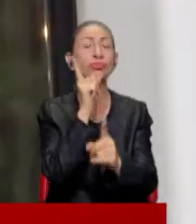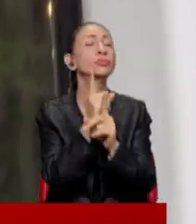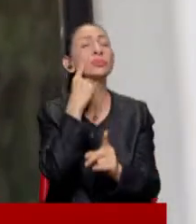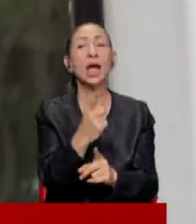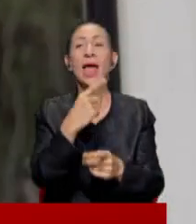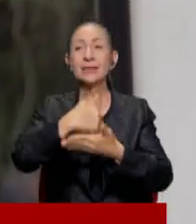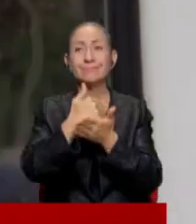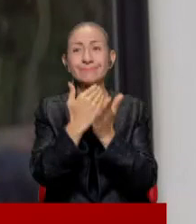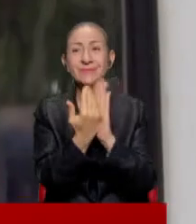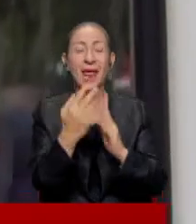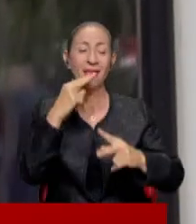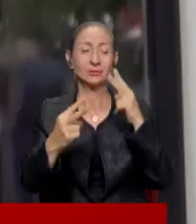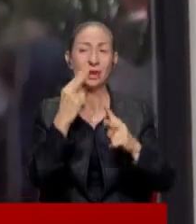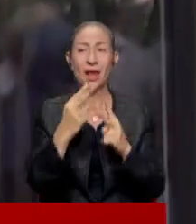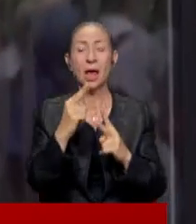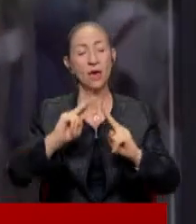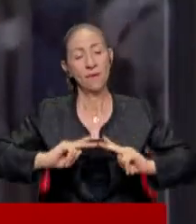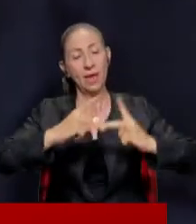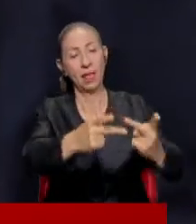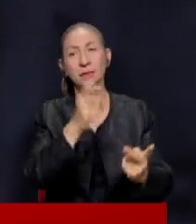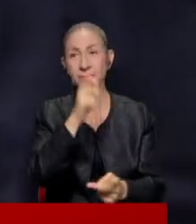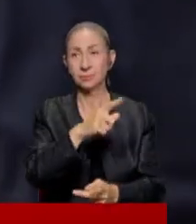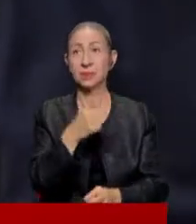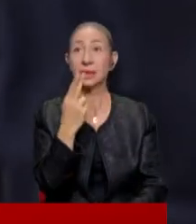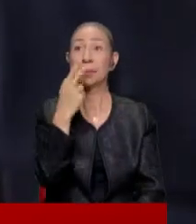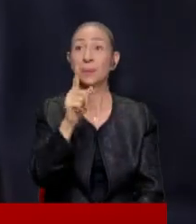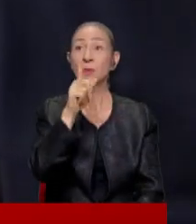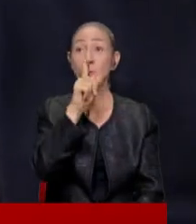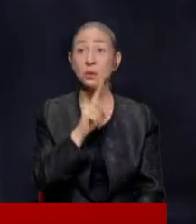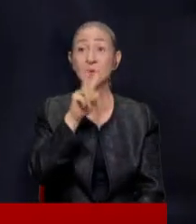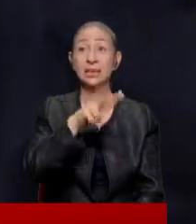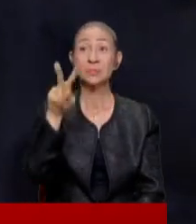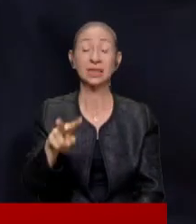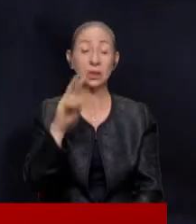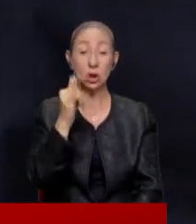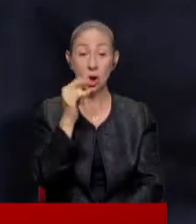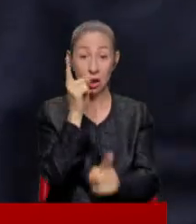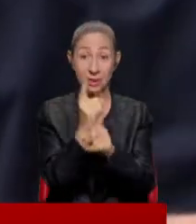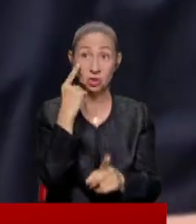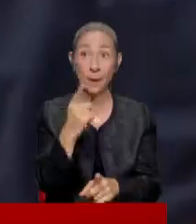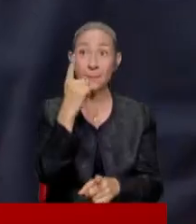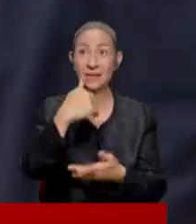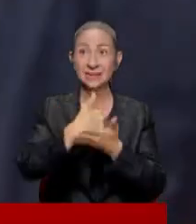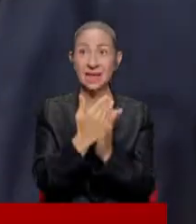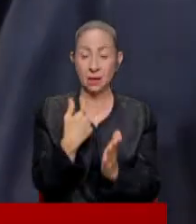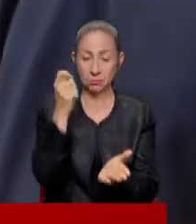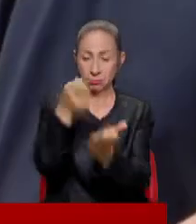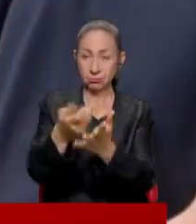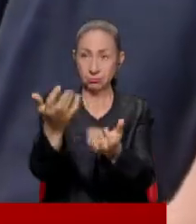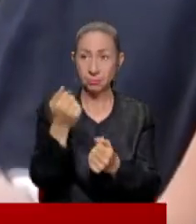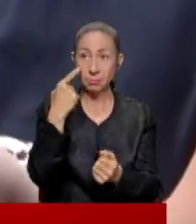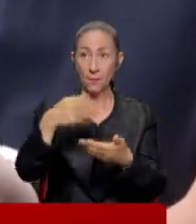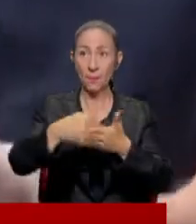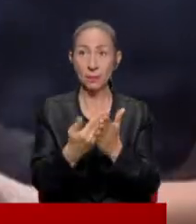karşılığında hisse için restorana vekalet verdiler. 7100 liraya 22 kilo karşılığında bir hisse satın aldık.